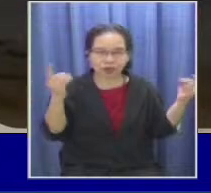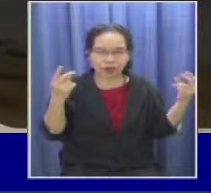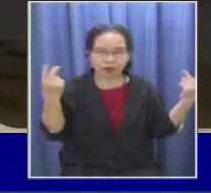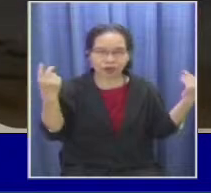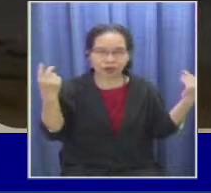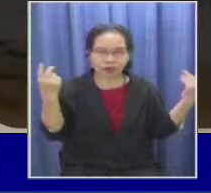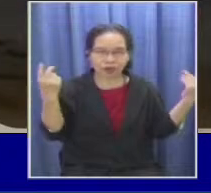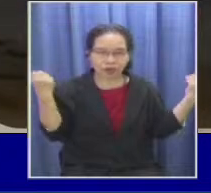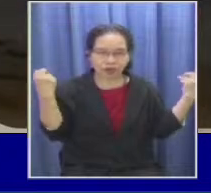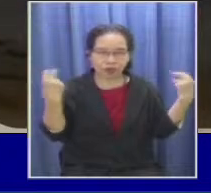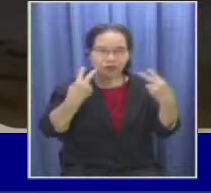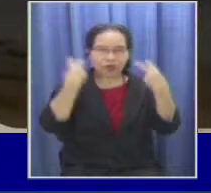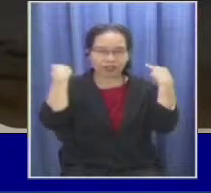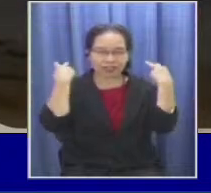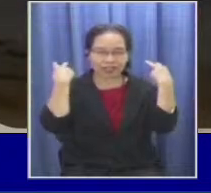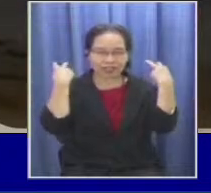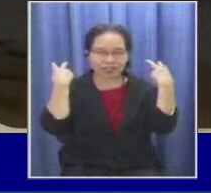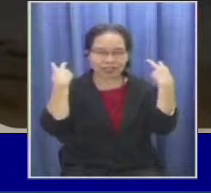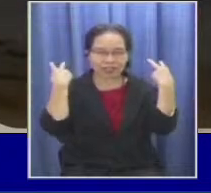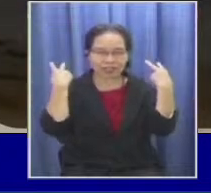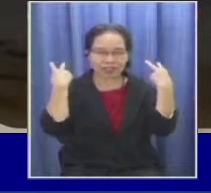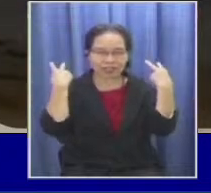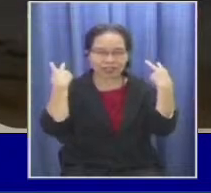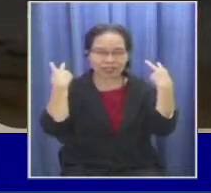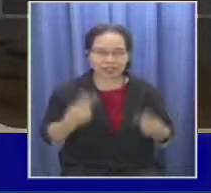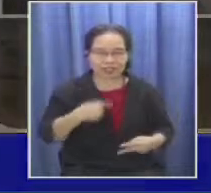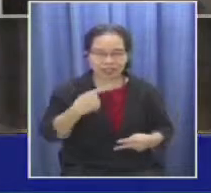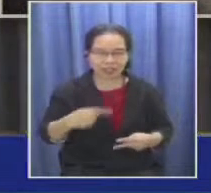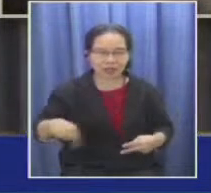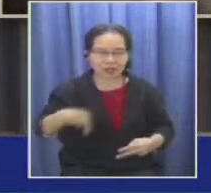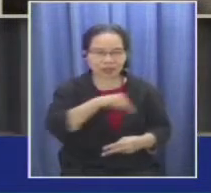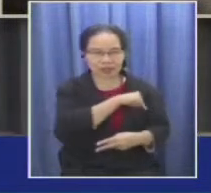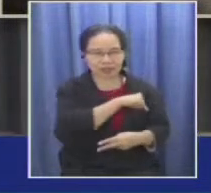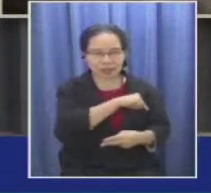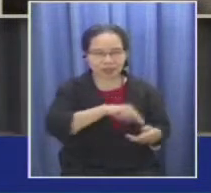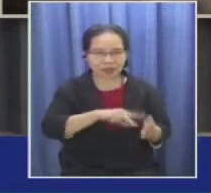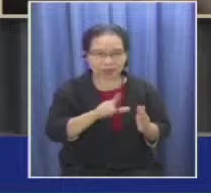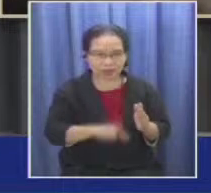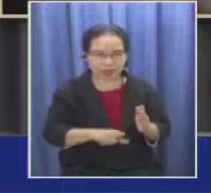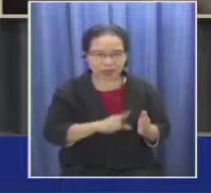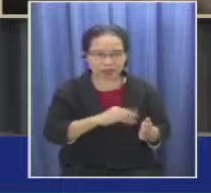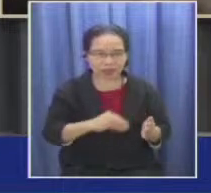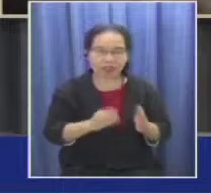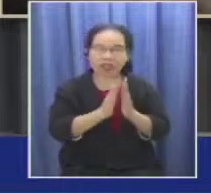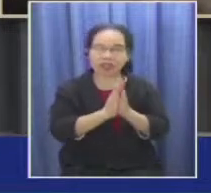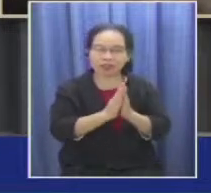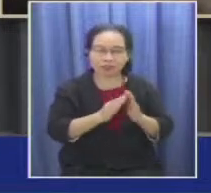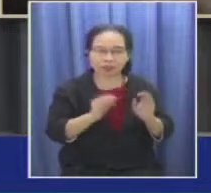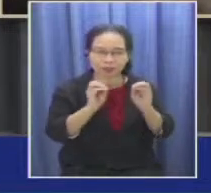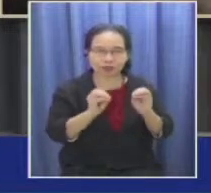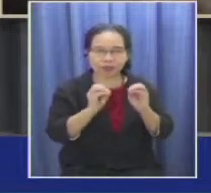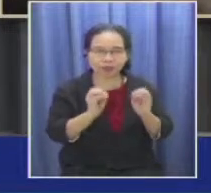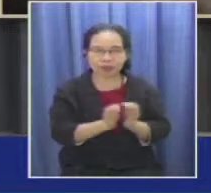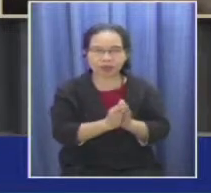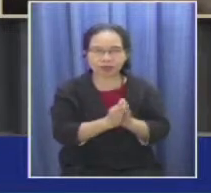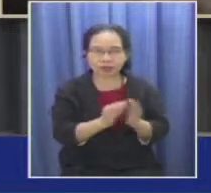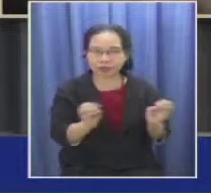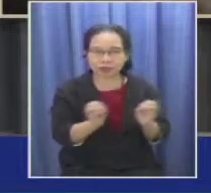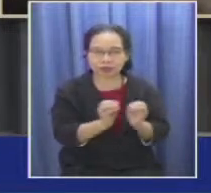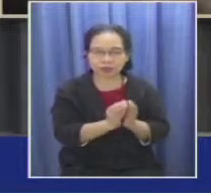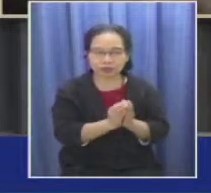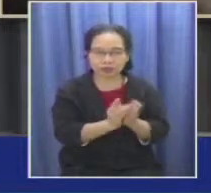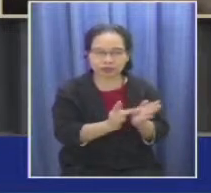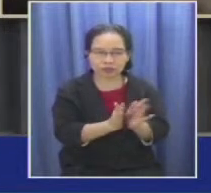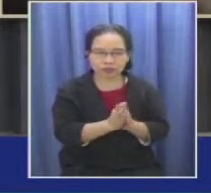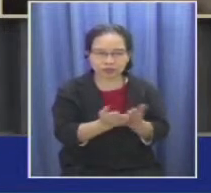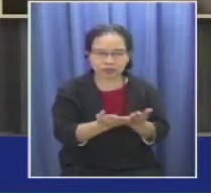Everything Mpaebɔ hoi eye bisade nyankuro bo nyen nansesam toɔ. Nti sɛ wo no kokotoɔ na